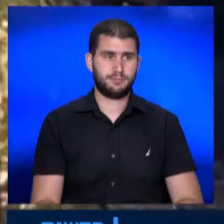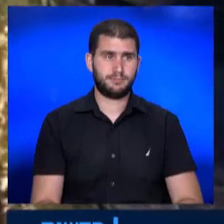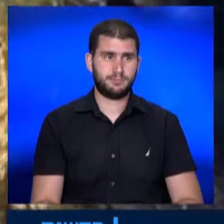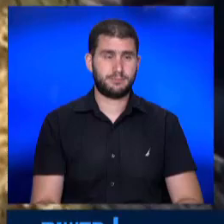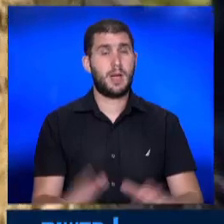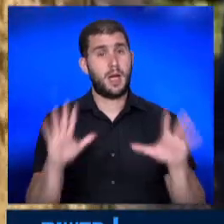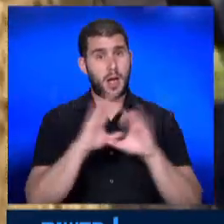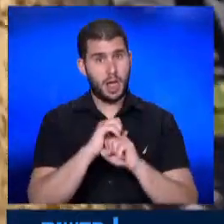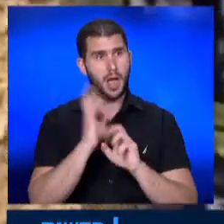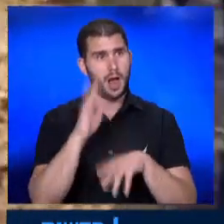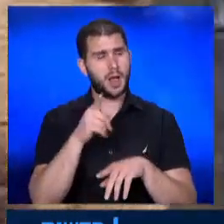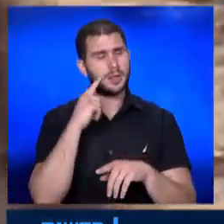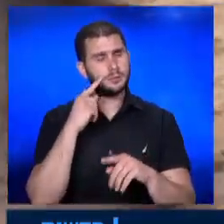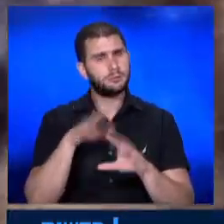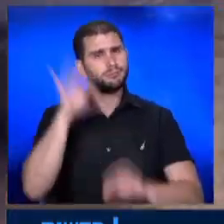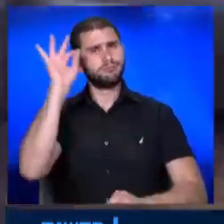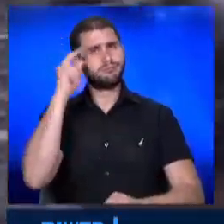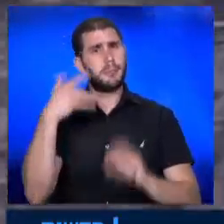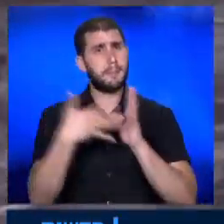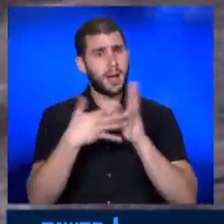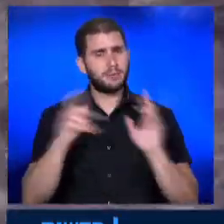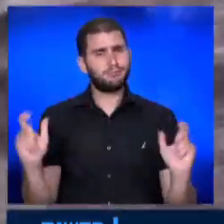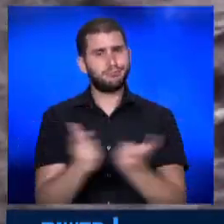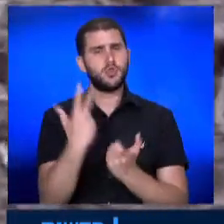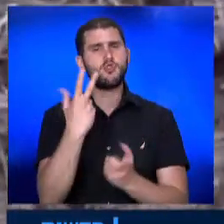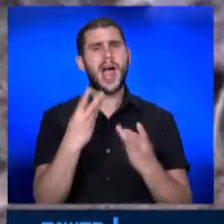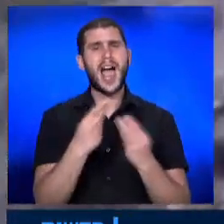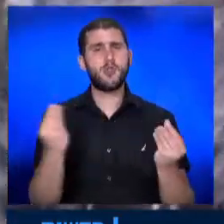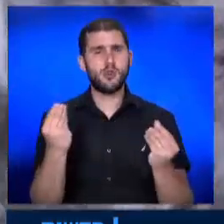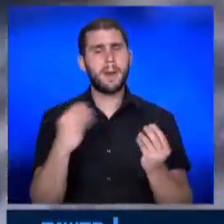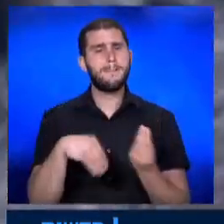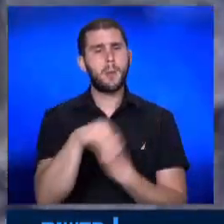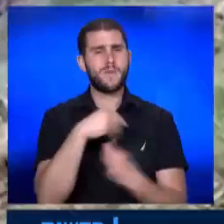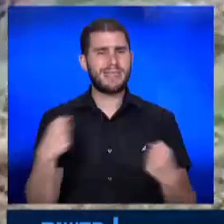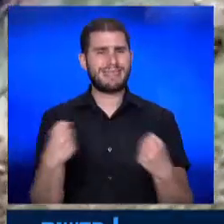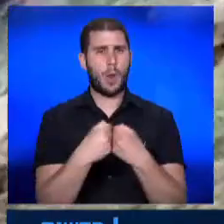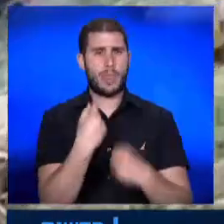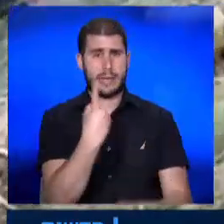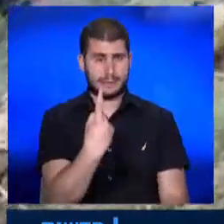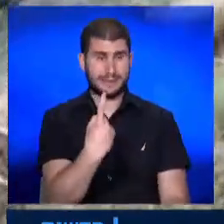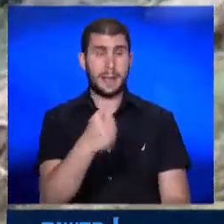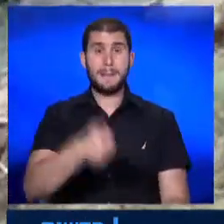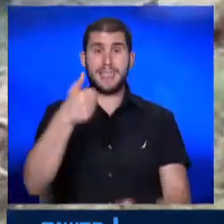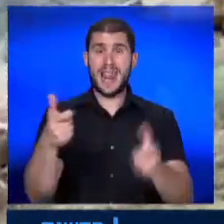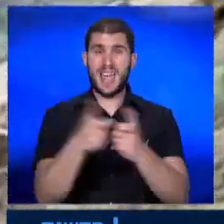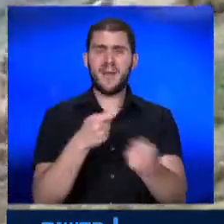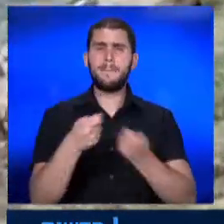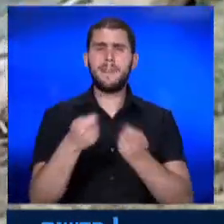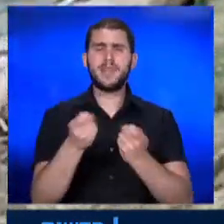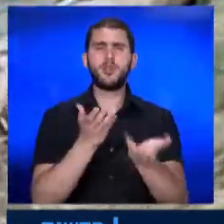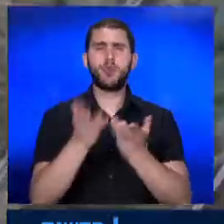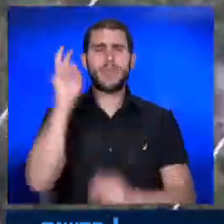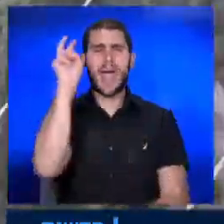הלילה הייתה פריצת דרך בחקירה ונעצרו שלושה חשודים במעורבות בתאונה. מנהל החברה המפעילה את שירות